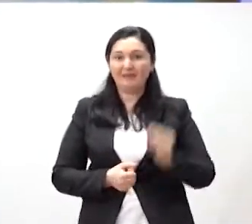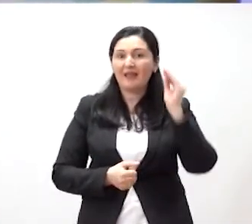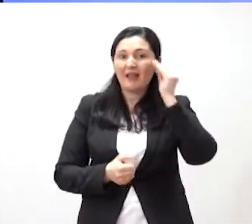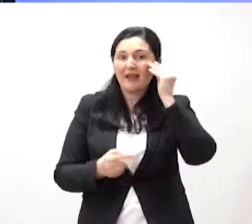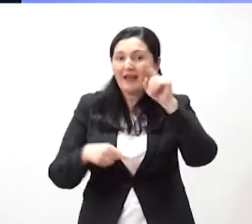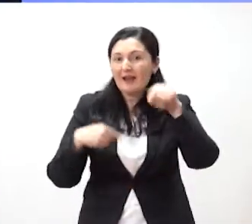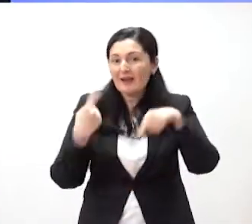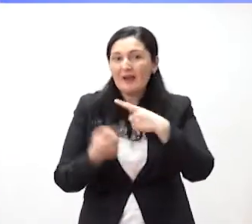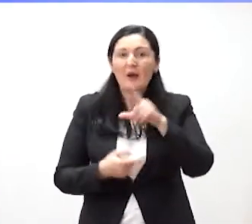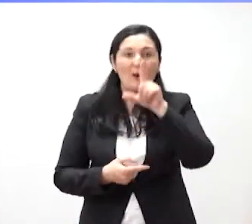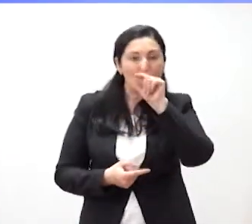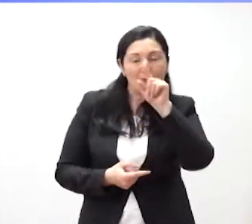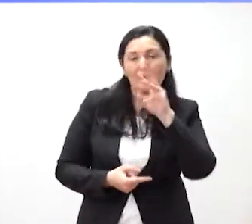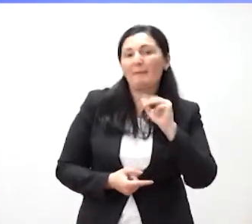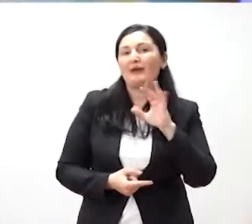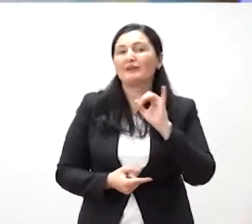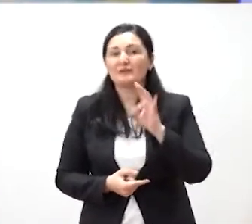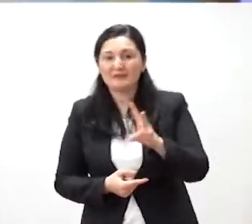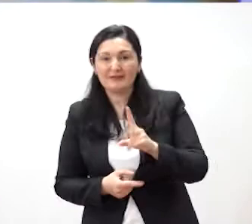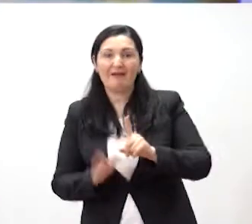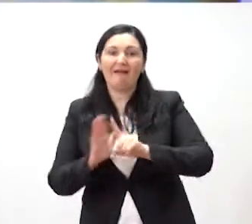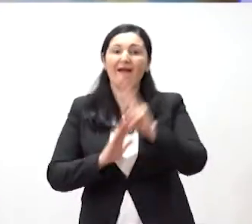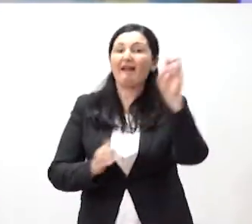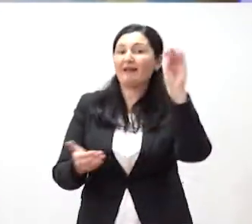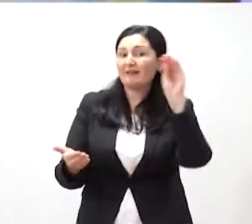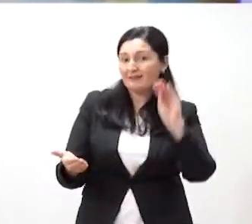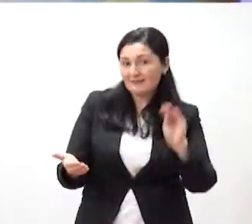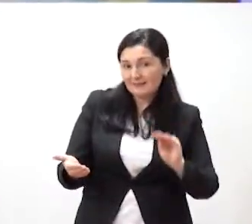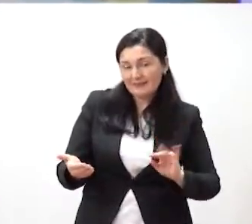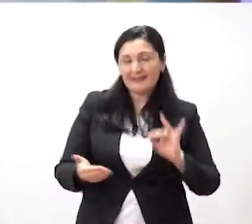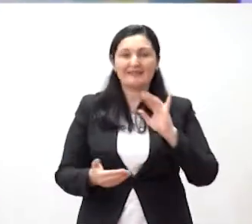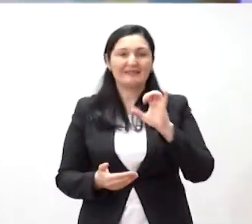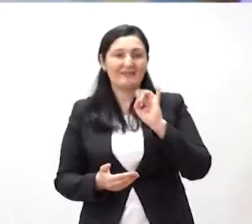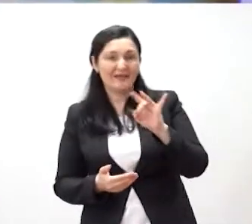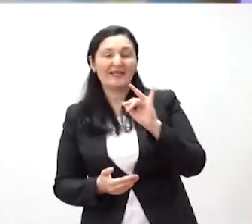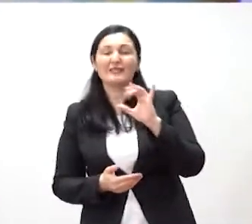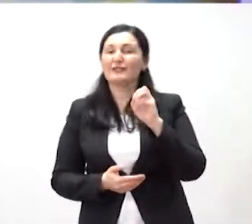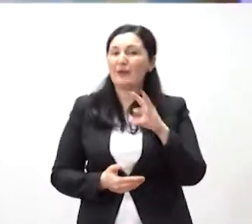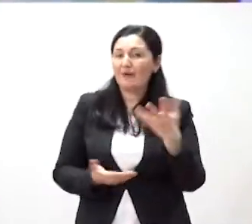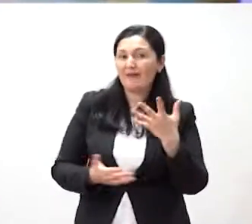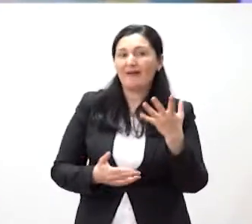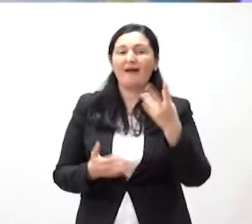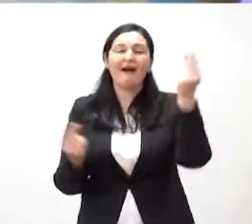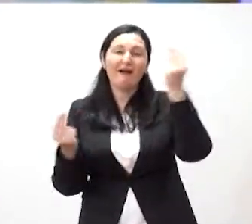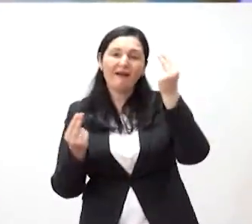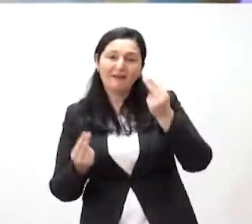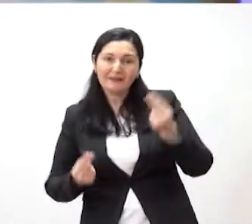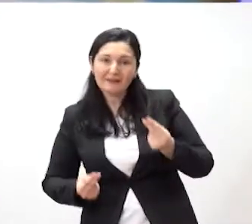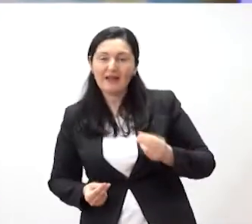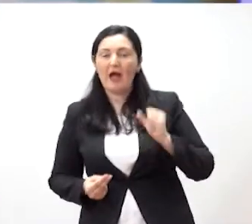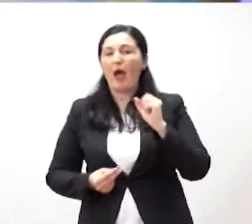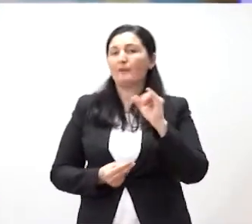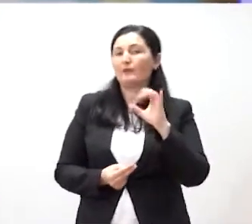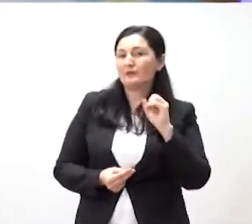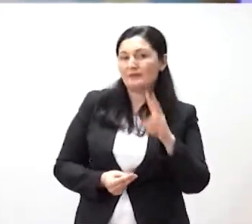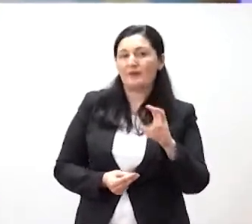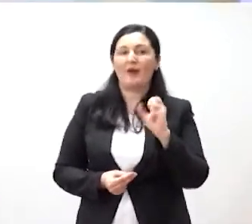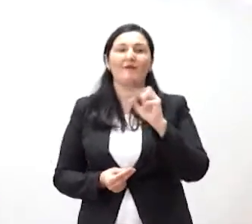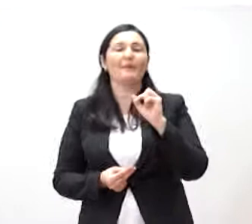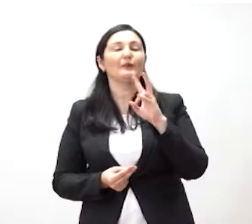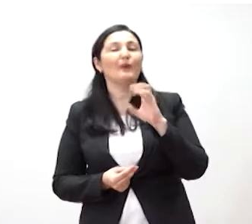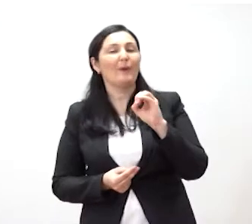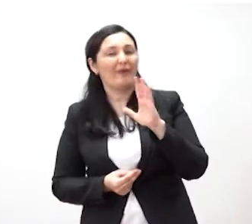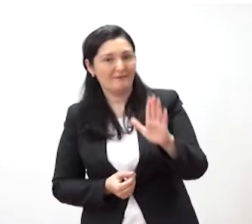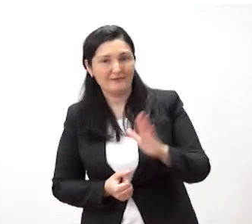Афсонаи мурғи марҷон. Нависанда Искандар Ислом, расом Абдусалом